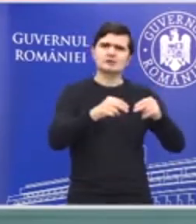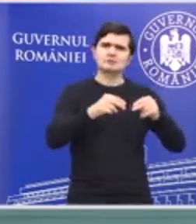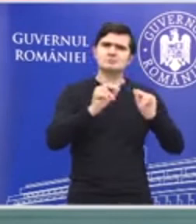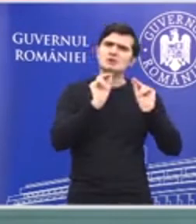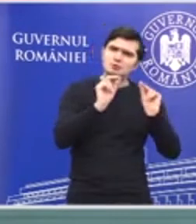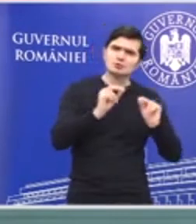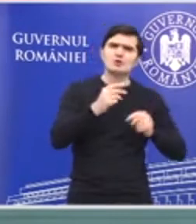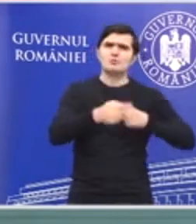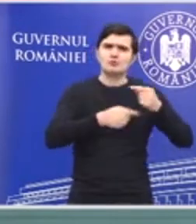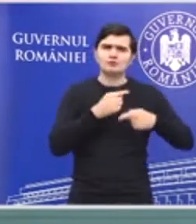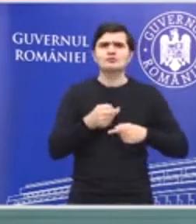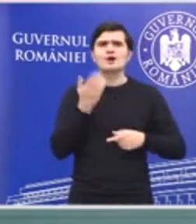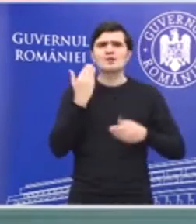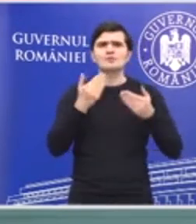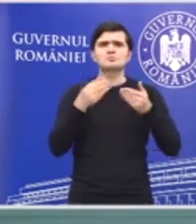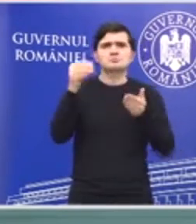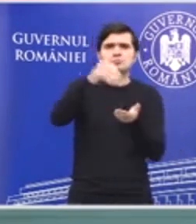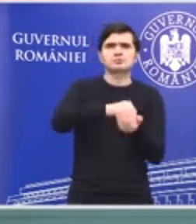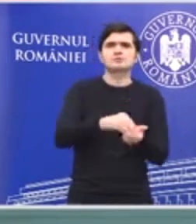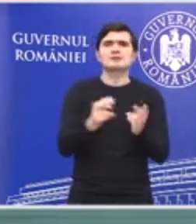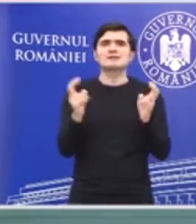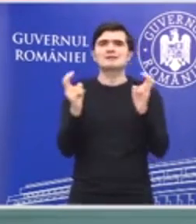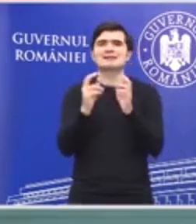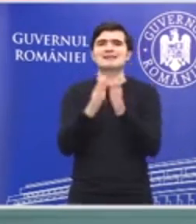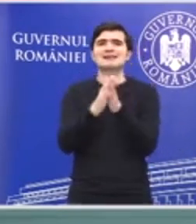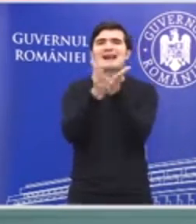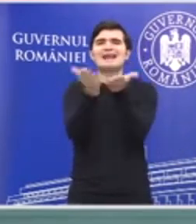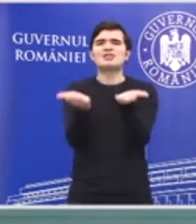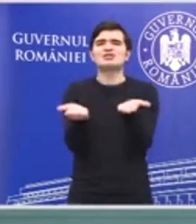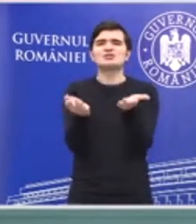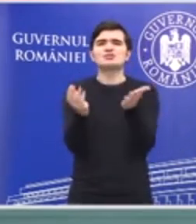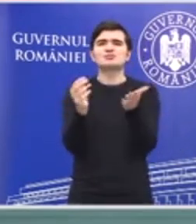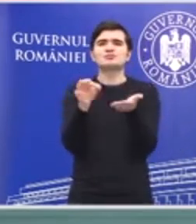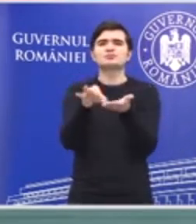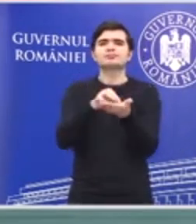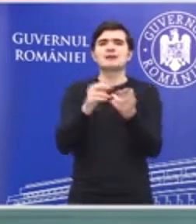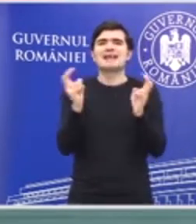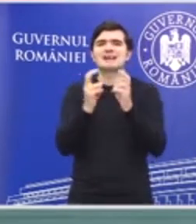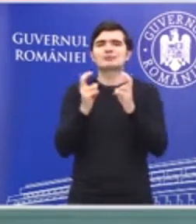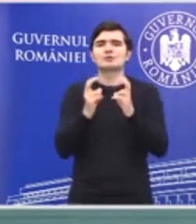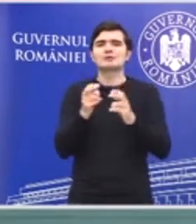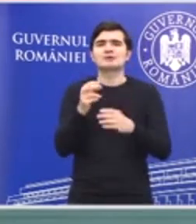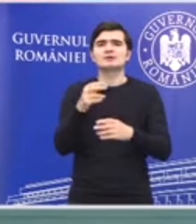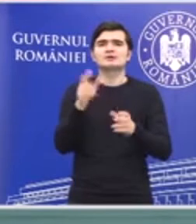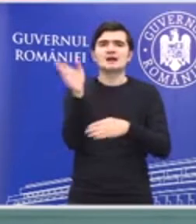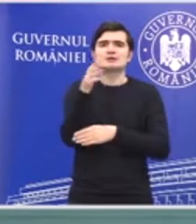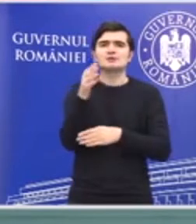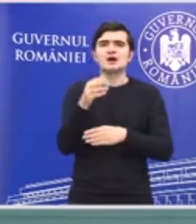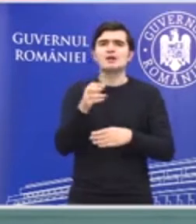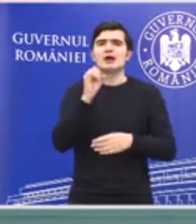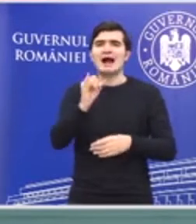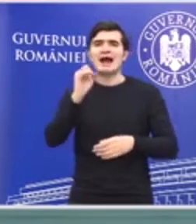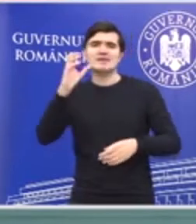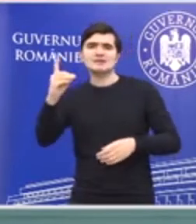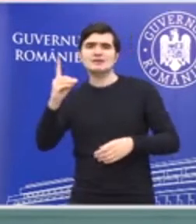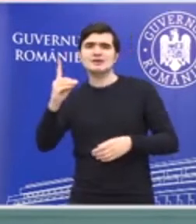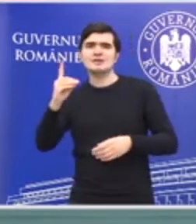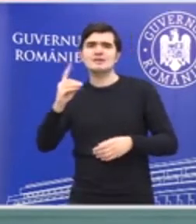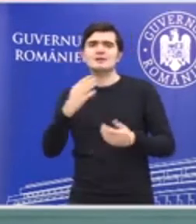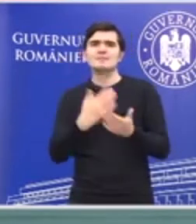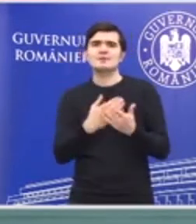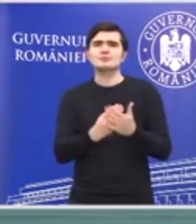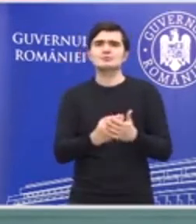fost operaționalizate în Registrul Electronic Național al Vaccinărilor ID-urile corespunzătoare pentru introducerea persoanelor